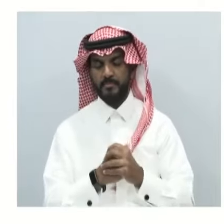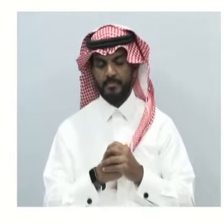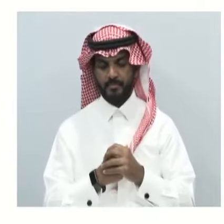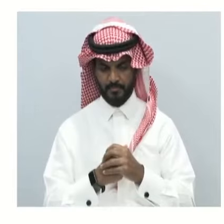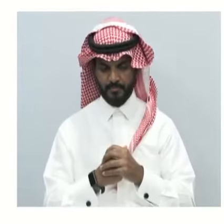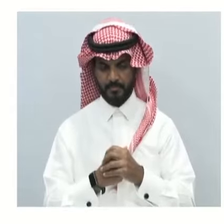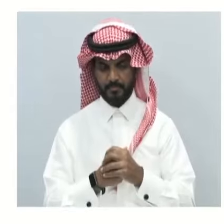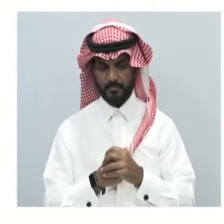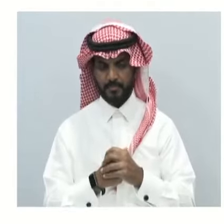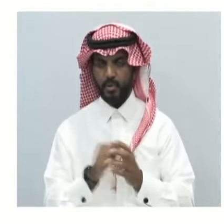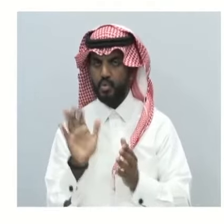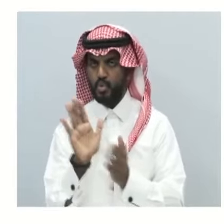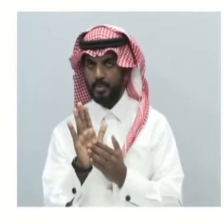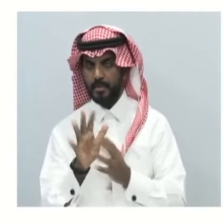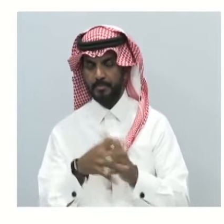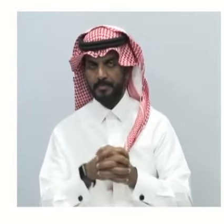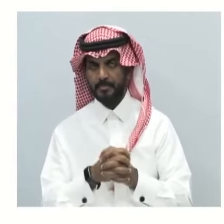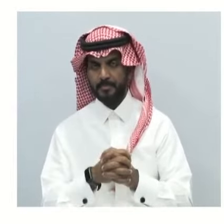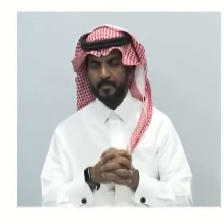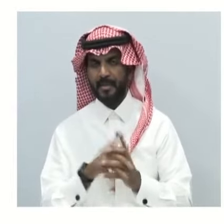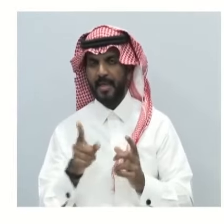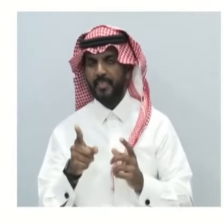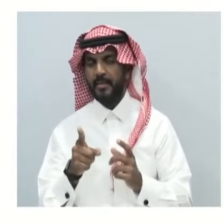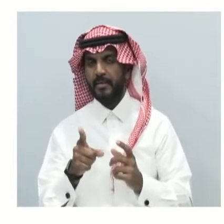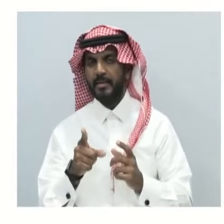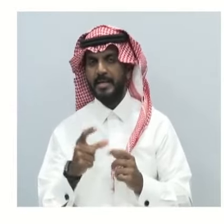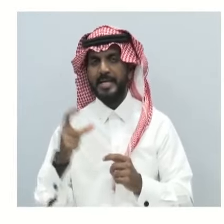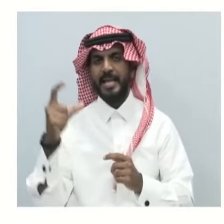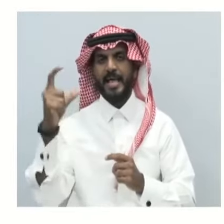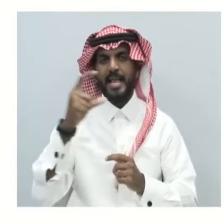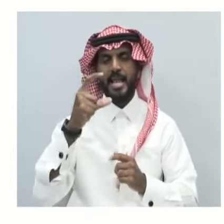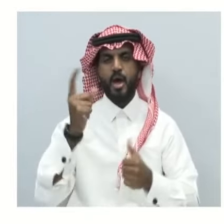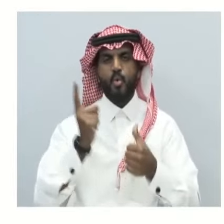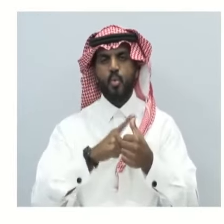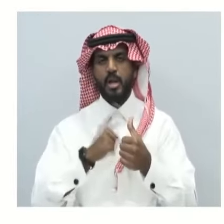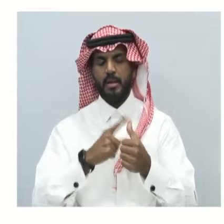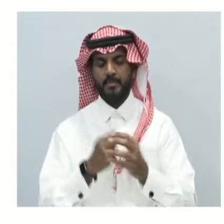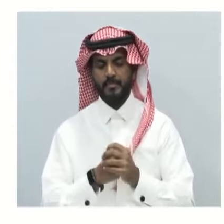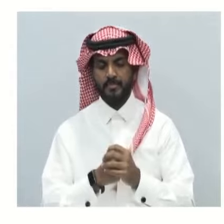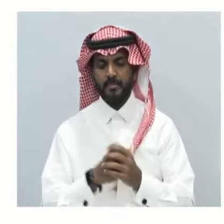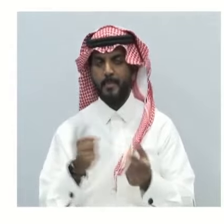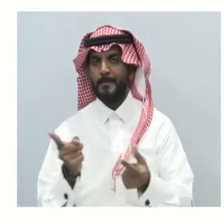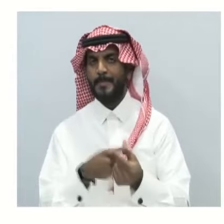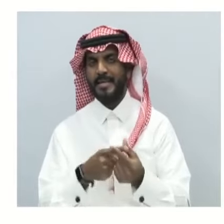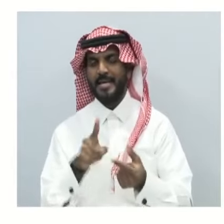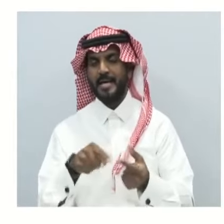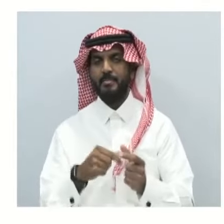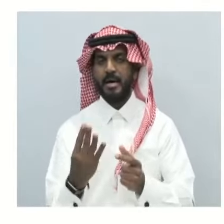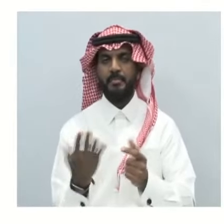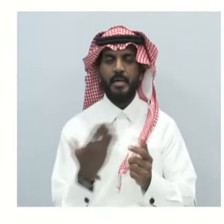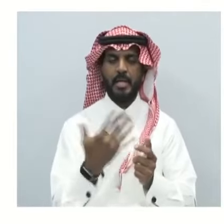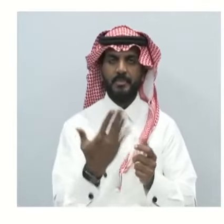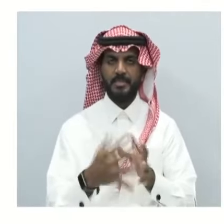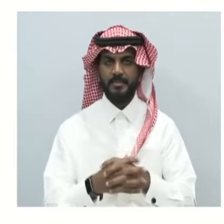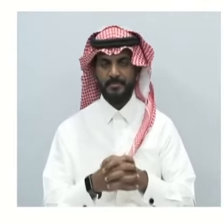الناحيه اليمنى كما تشاهد وهذا يكون ما بين الايام اربعه